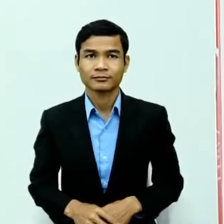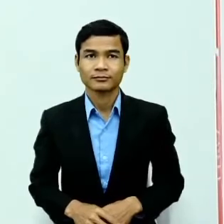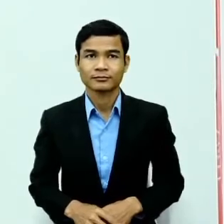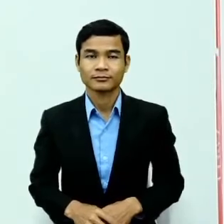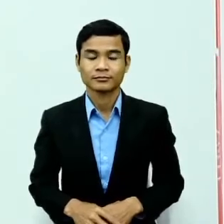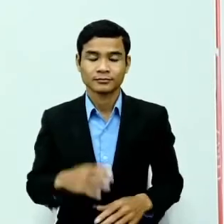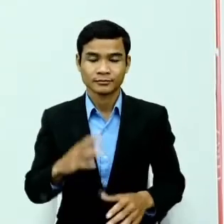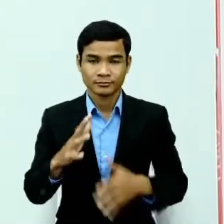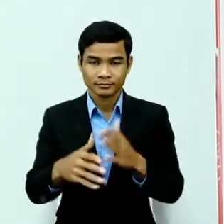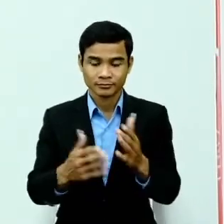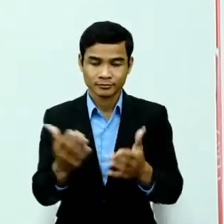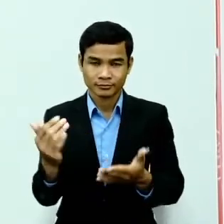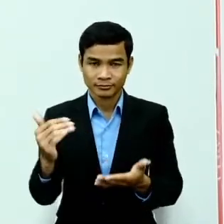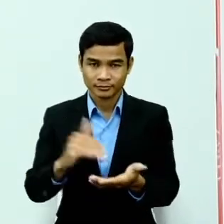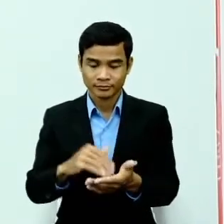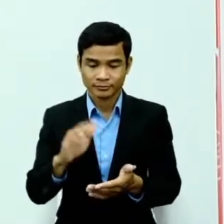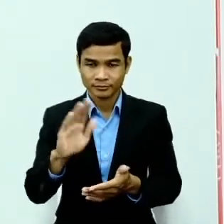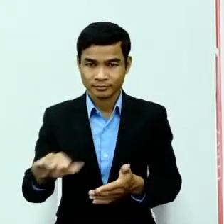ăn làng vĩnh